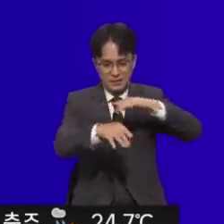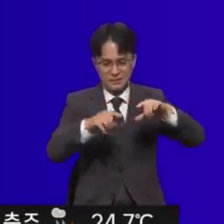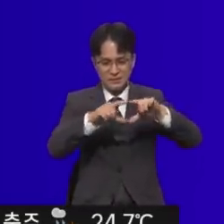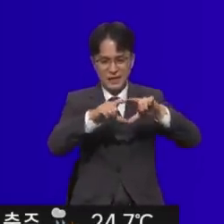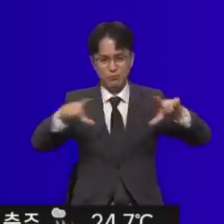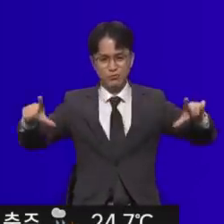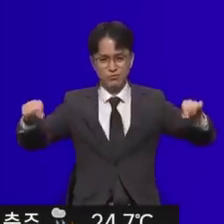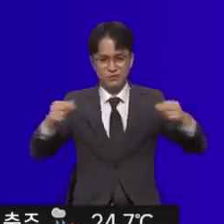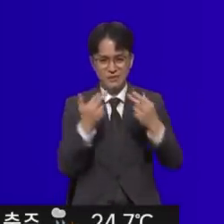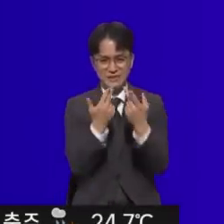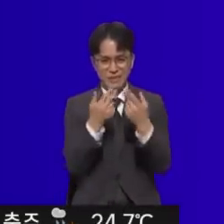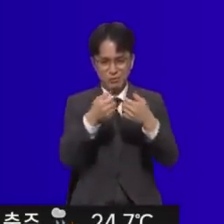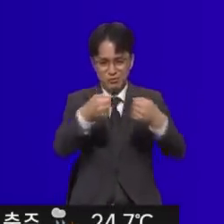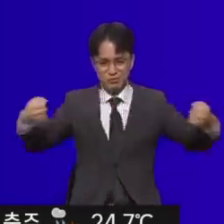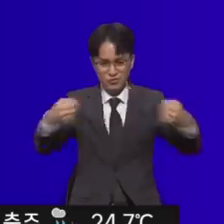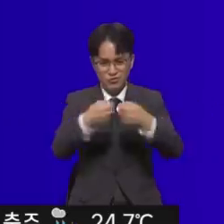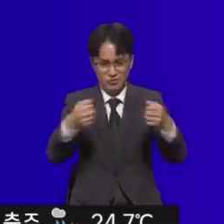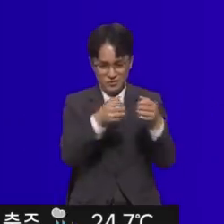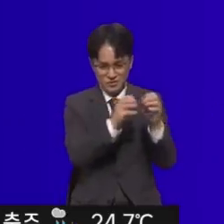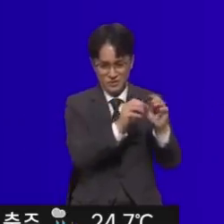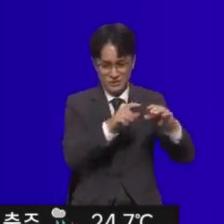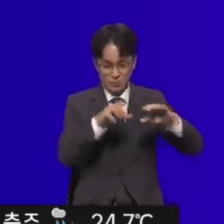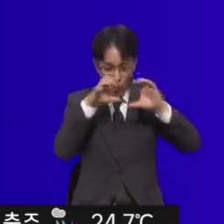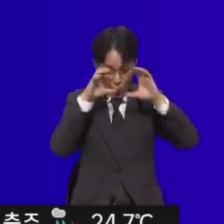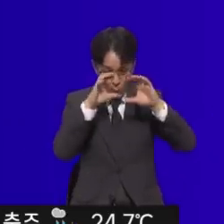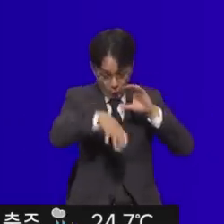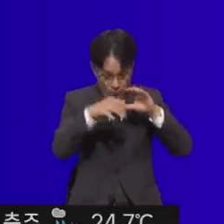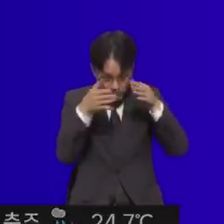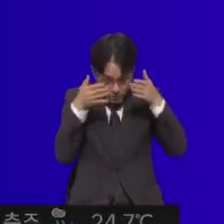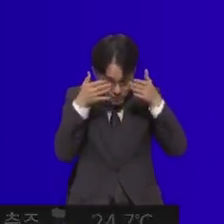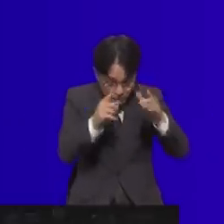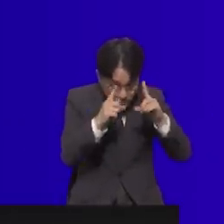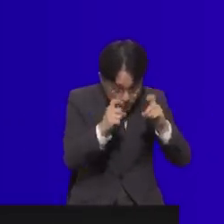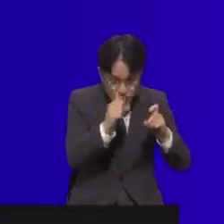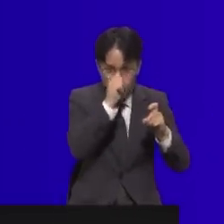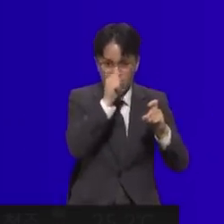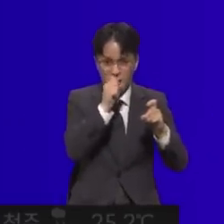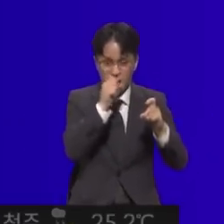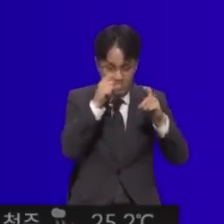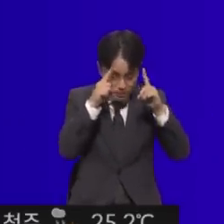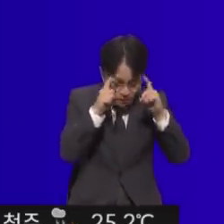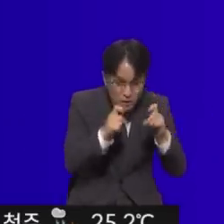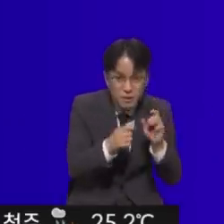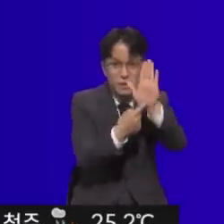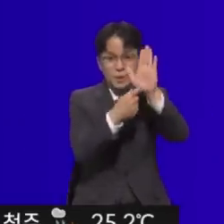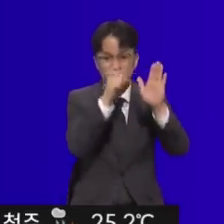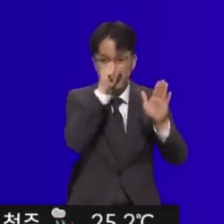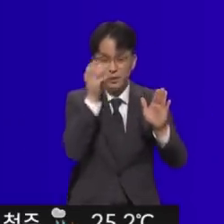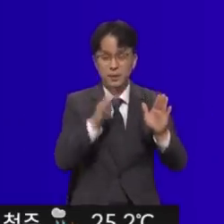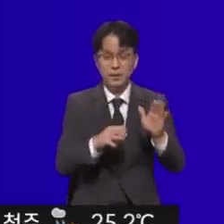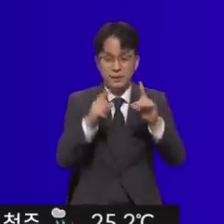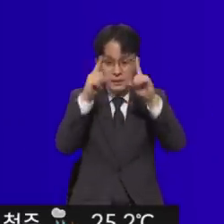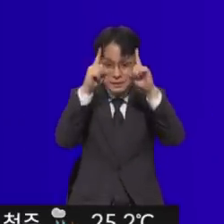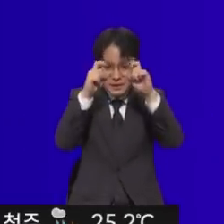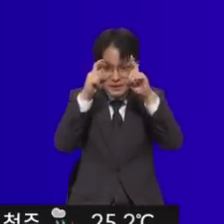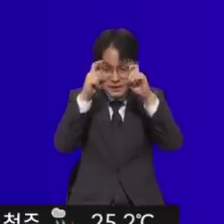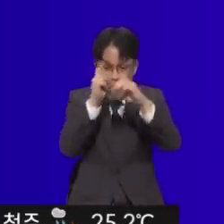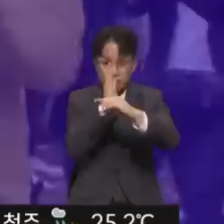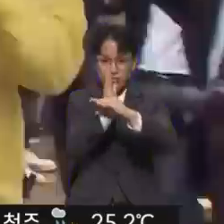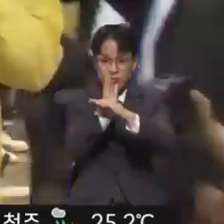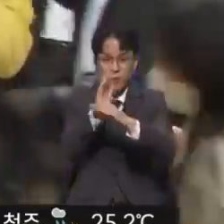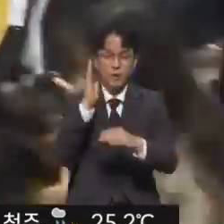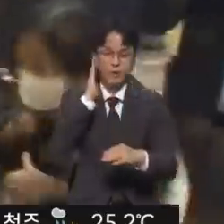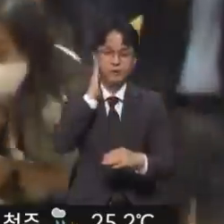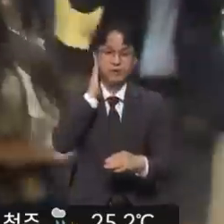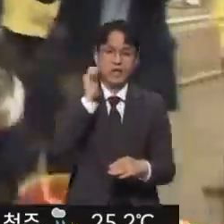그냥 눌러서 쓰여 졌구요 그러다 좀 포커스 사체는 대통령에 오른 손 즉 우산을 직접 들고 계신 오른손에 맞춰져 있는 겁니다